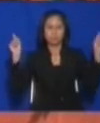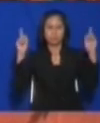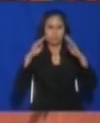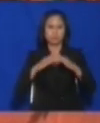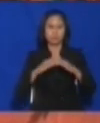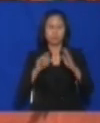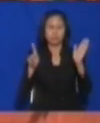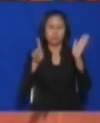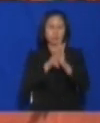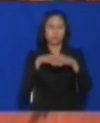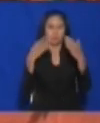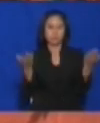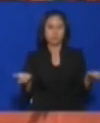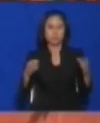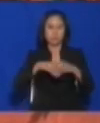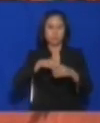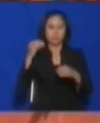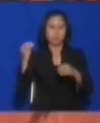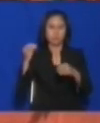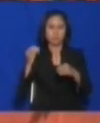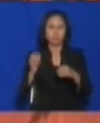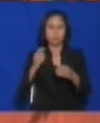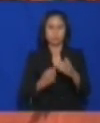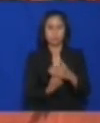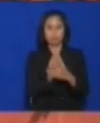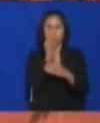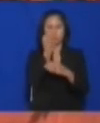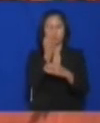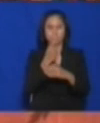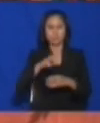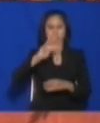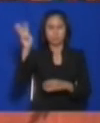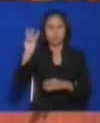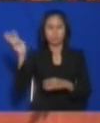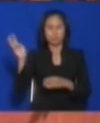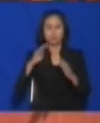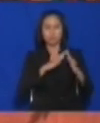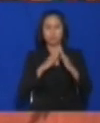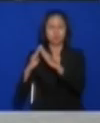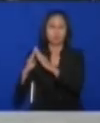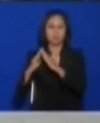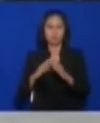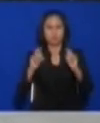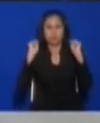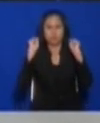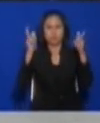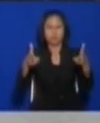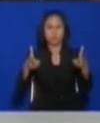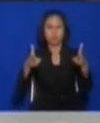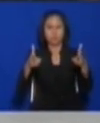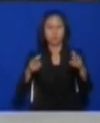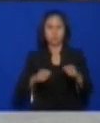calon walikota dan wakil walikota Tegal tahun 2012 terutama untuk kontrol kita Ibu Hamidah abdurrachman